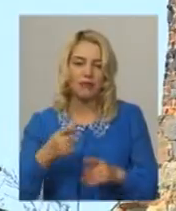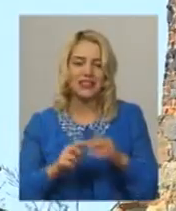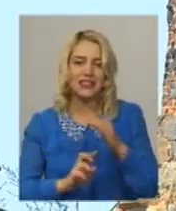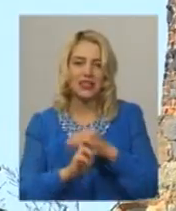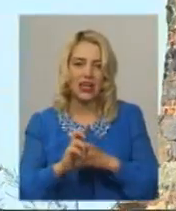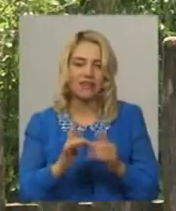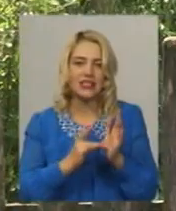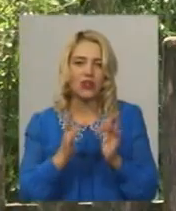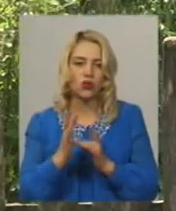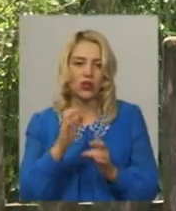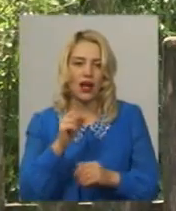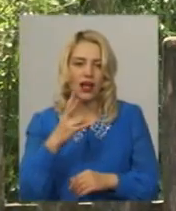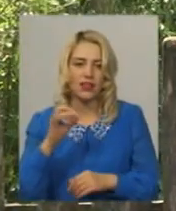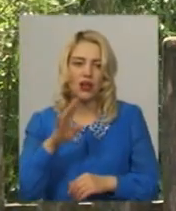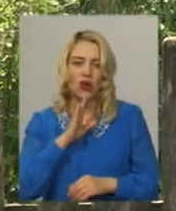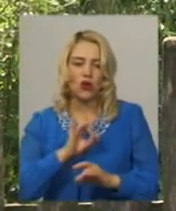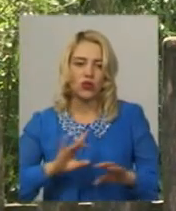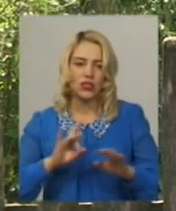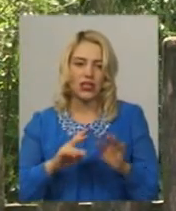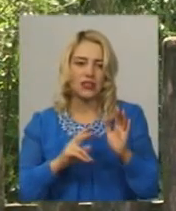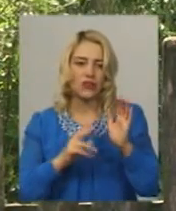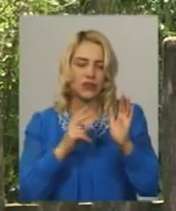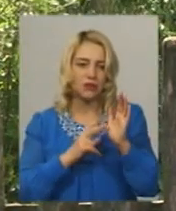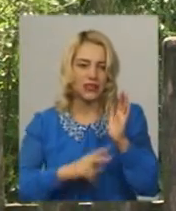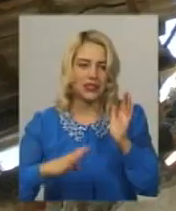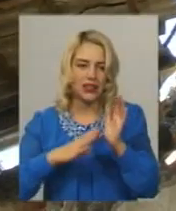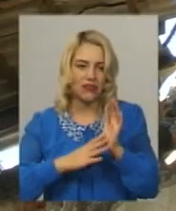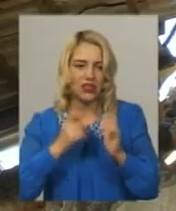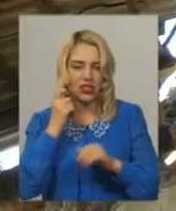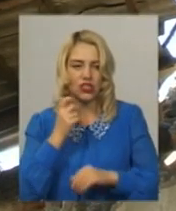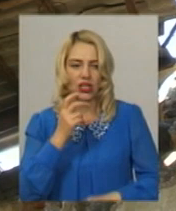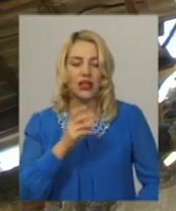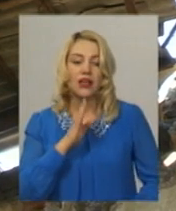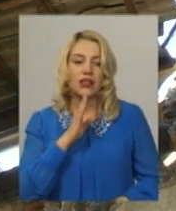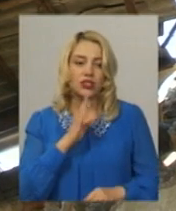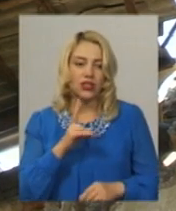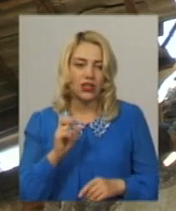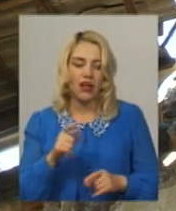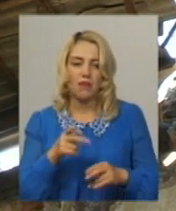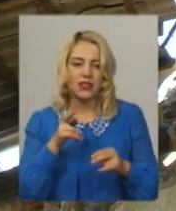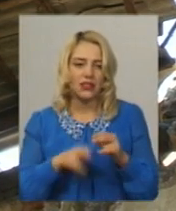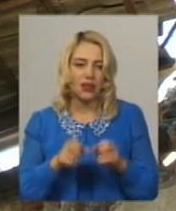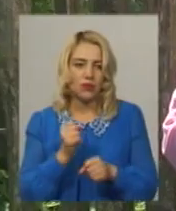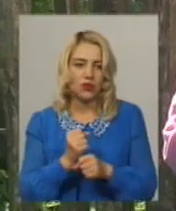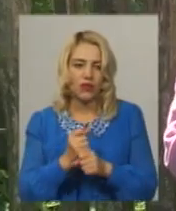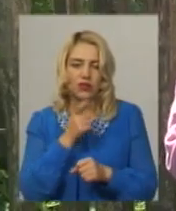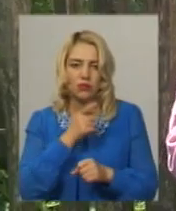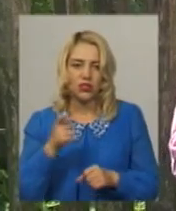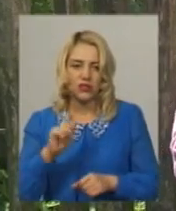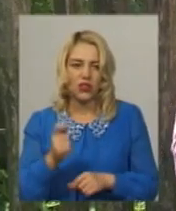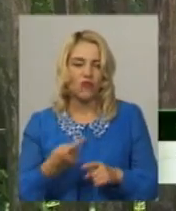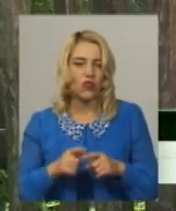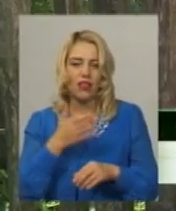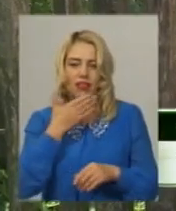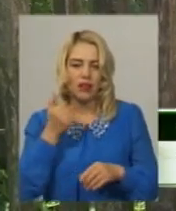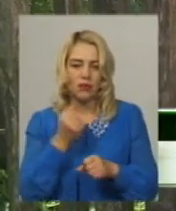каже місцева жителька 79-річна Олена Нечаюк. За її словами, церква у селі Свічна перестала функціонувати під час війни. Вона вже не